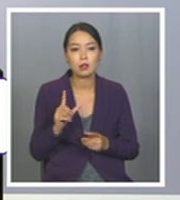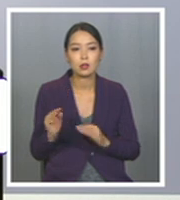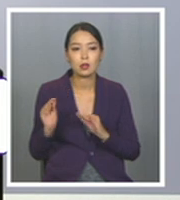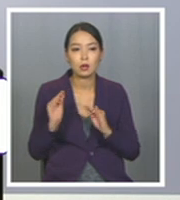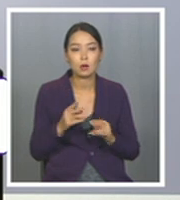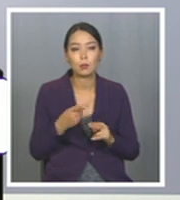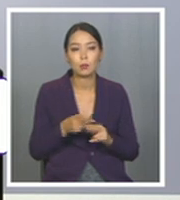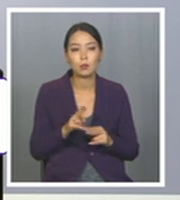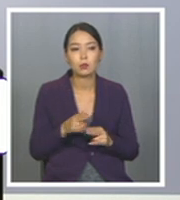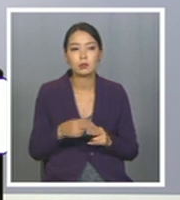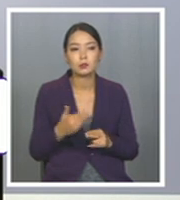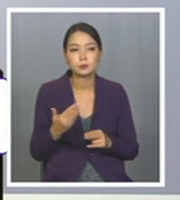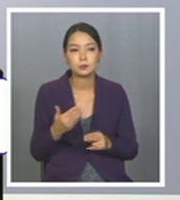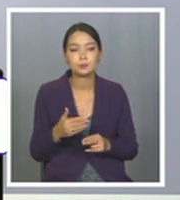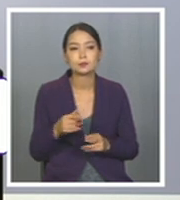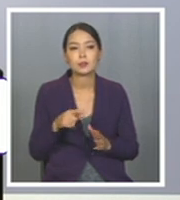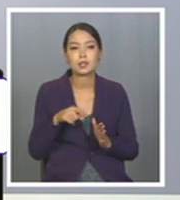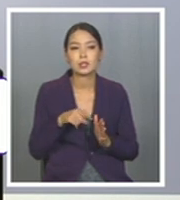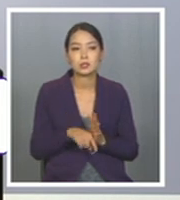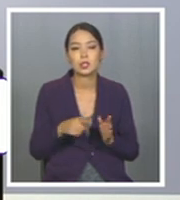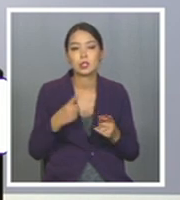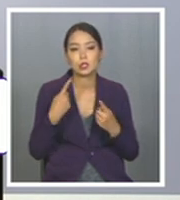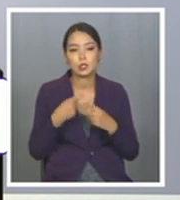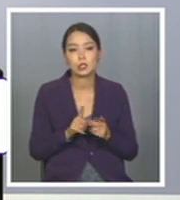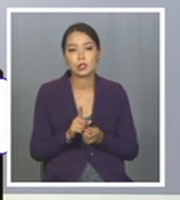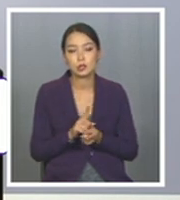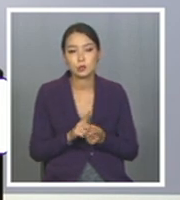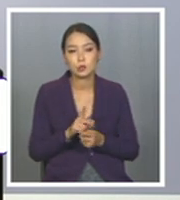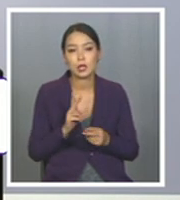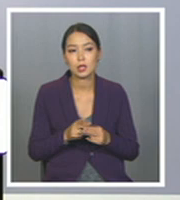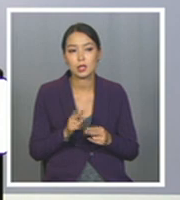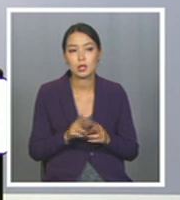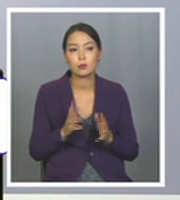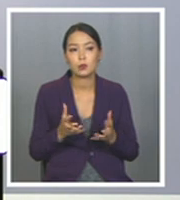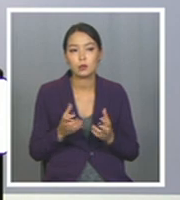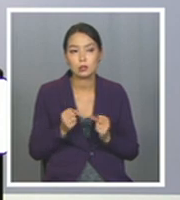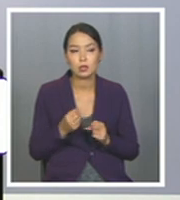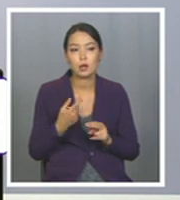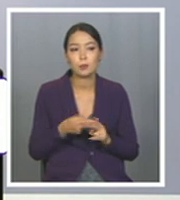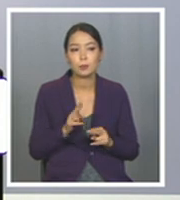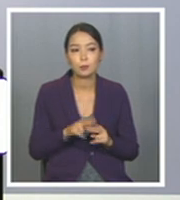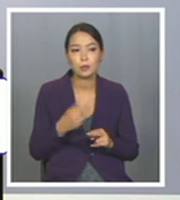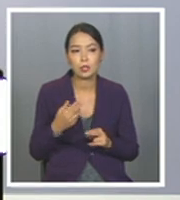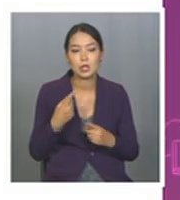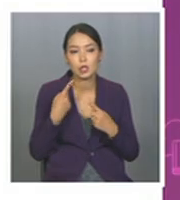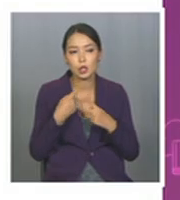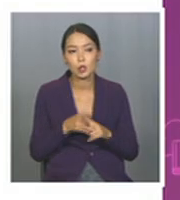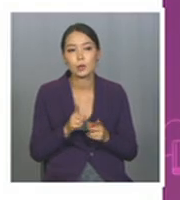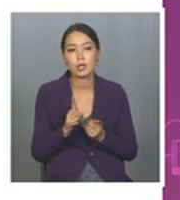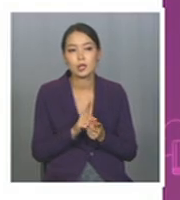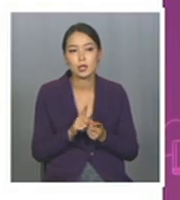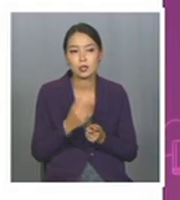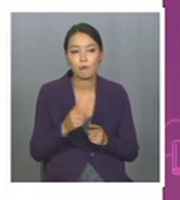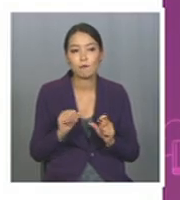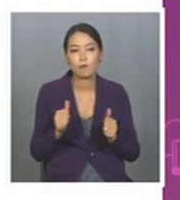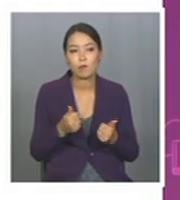кедергіні индуктивтілік кедергі деп аламыз. Және индуктивтілік кедергінің формуласы бізде көріп